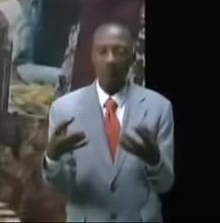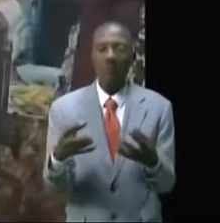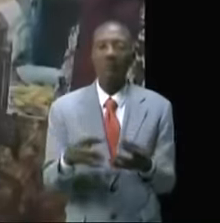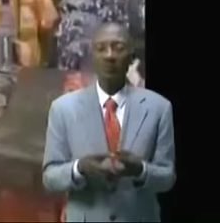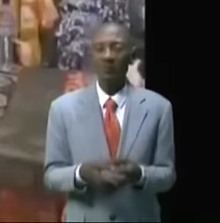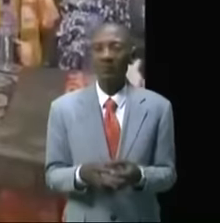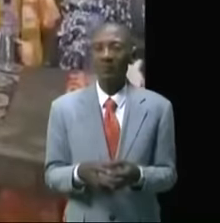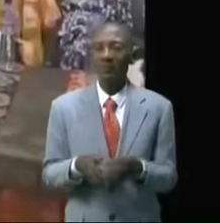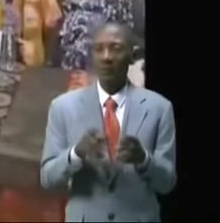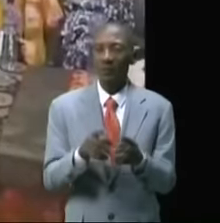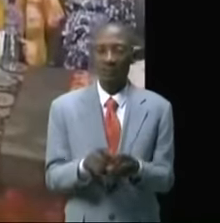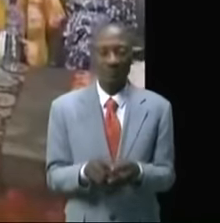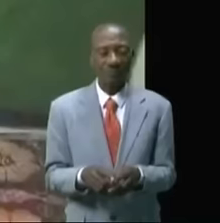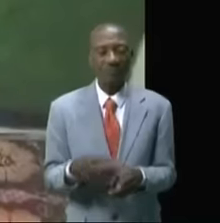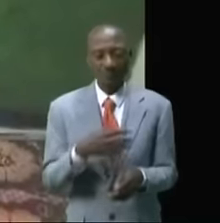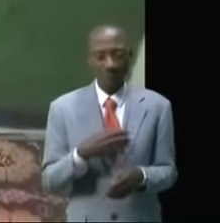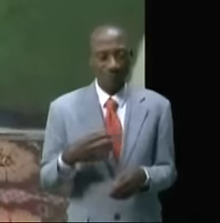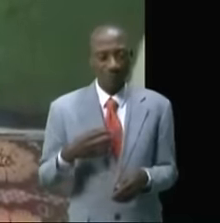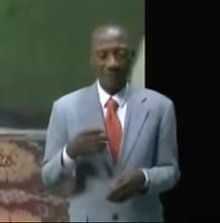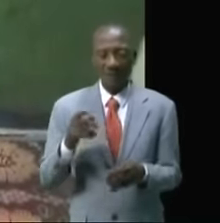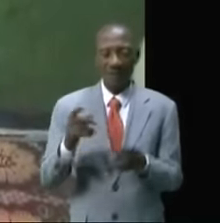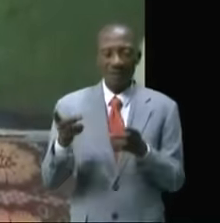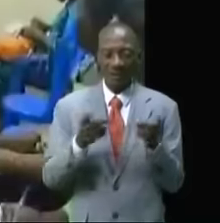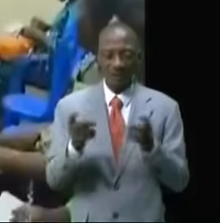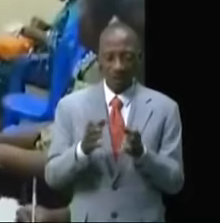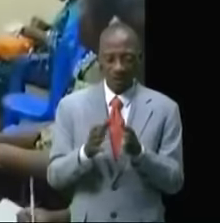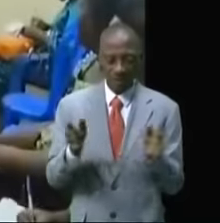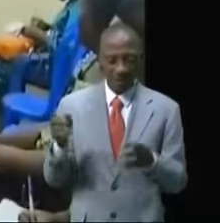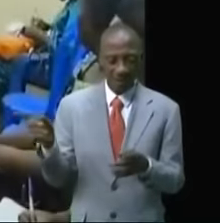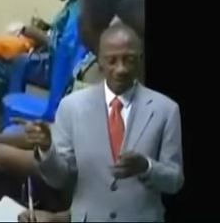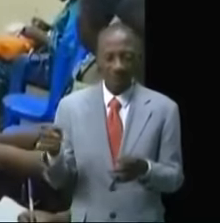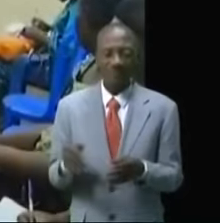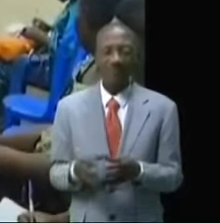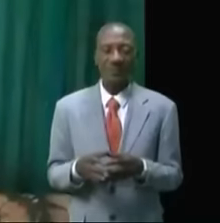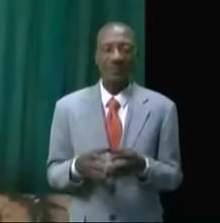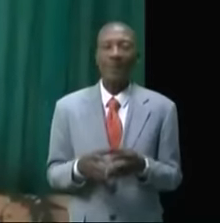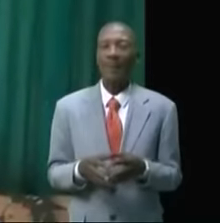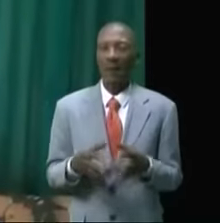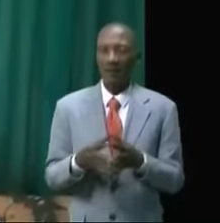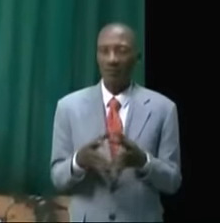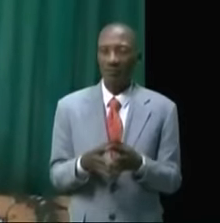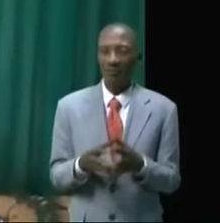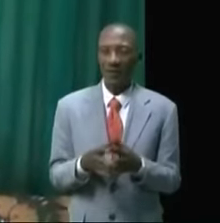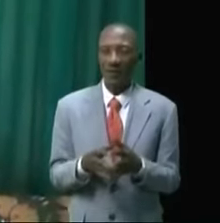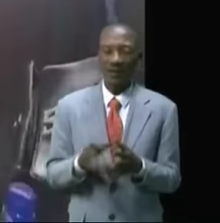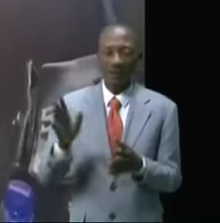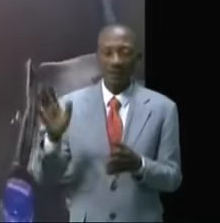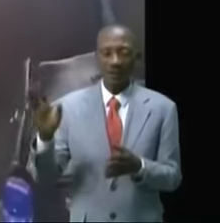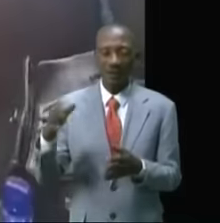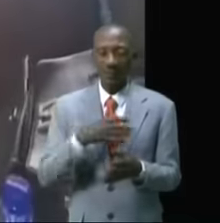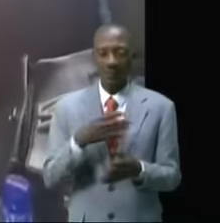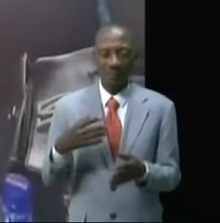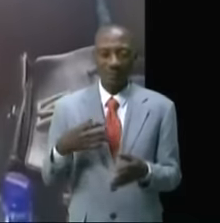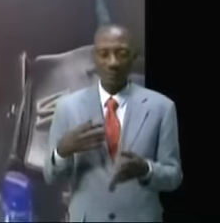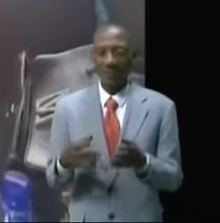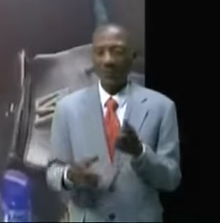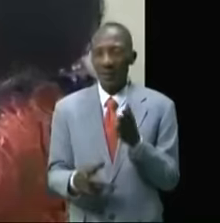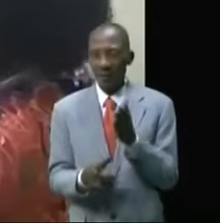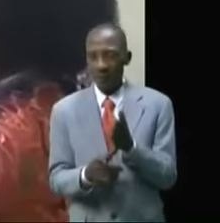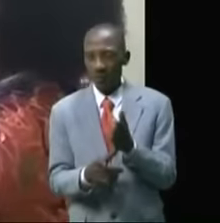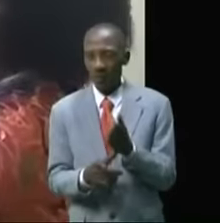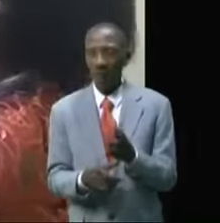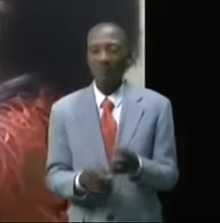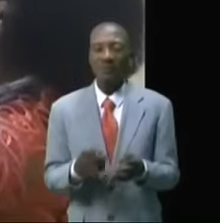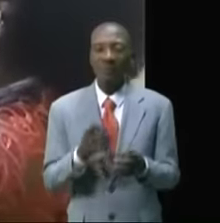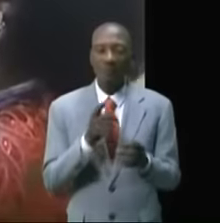ses hôtes du jour, Madame la DG Mimi Monga, avec à ses côtés son adjointe, leur a recommandé de